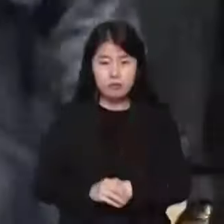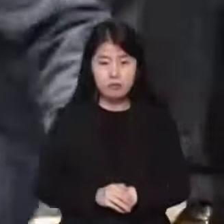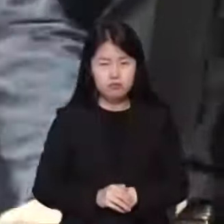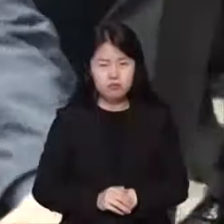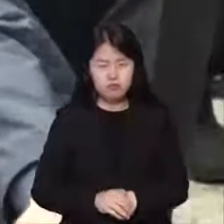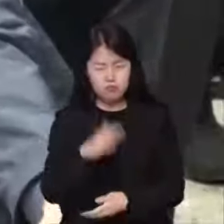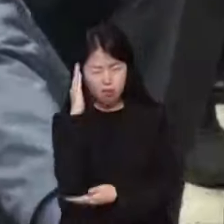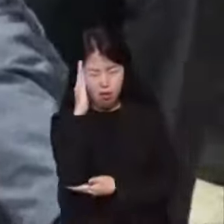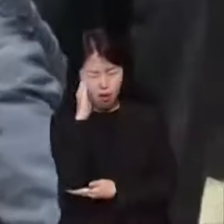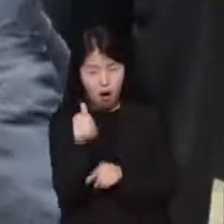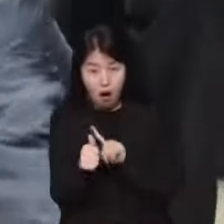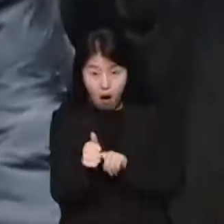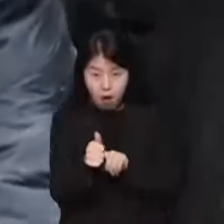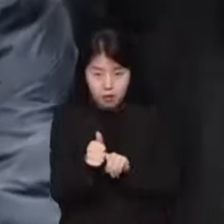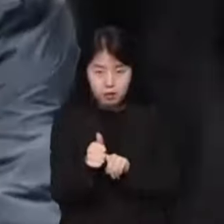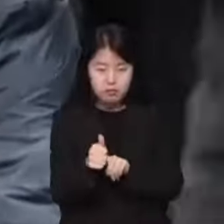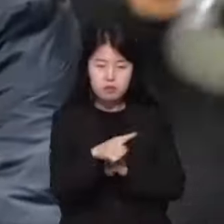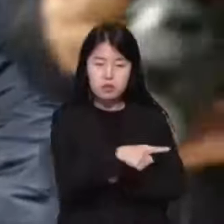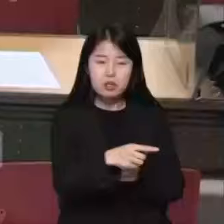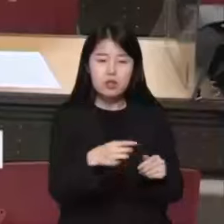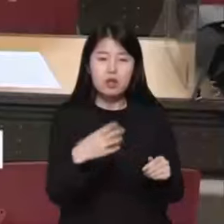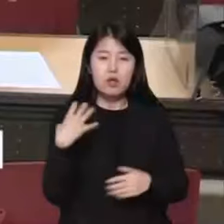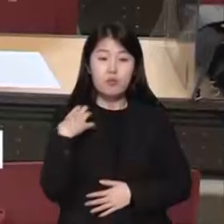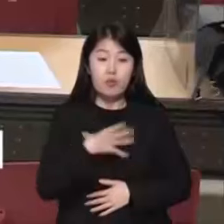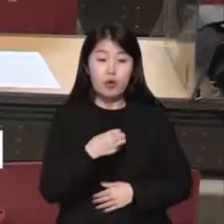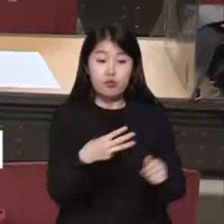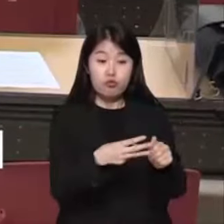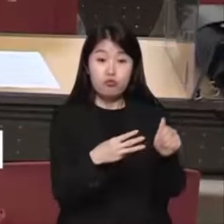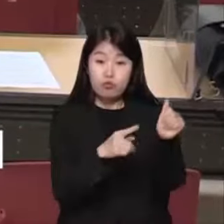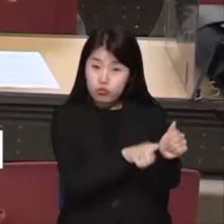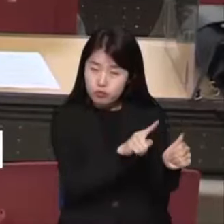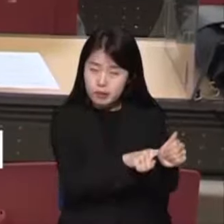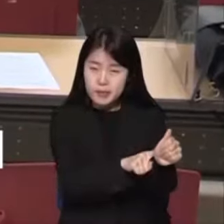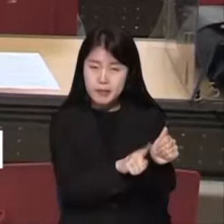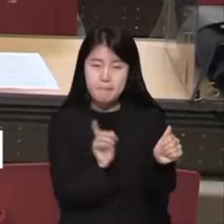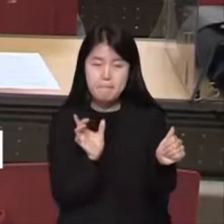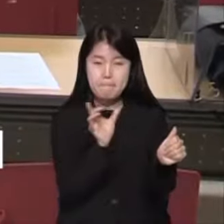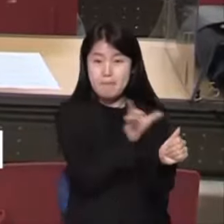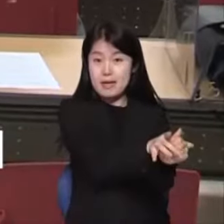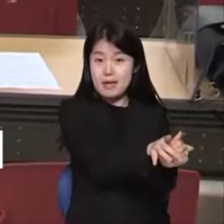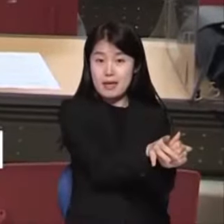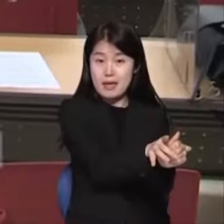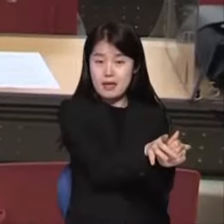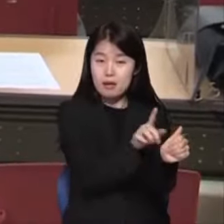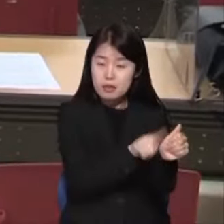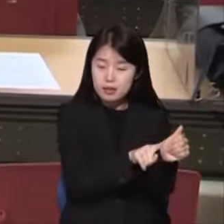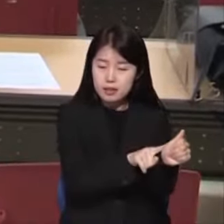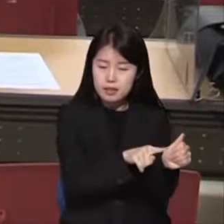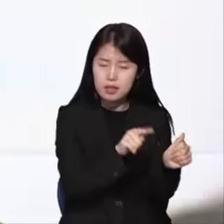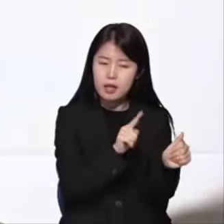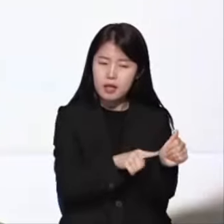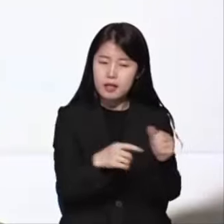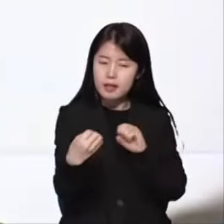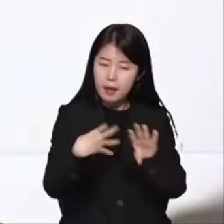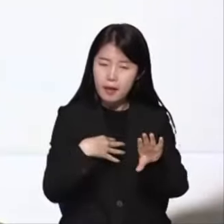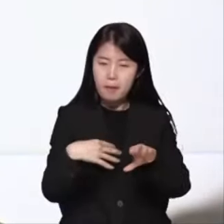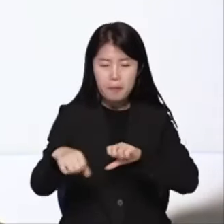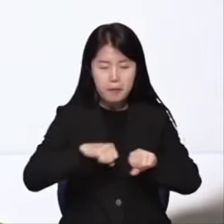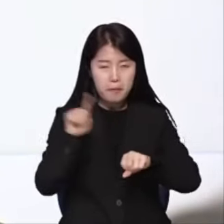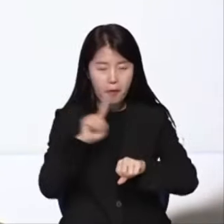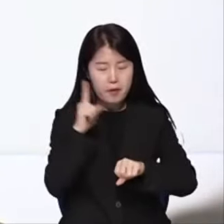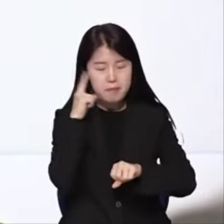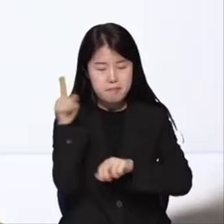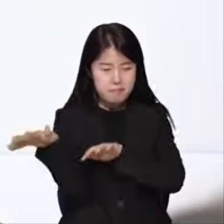수위를 높인 강 시장이 공을 김산 무한군수에게 넘기면서 관심이 다시 김군수의 입으로 쏠리게 됐습니다.